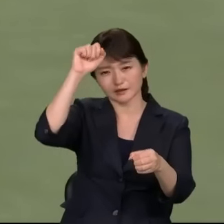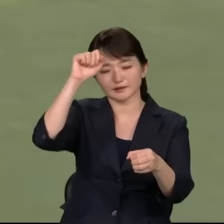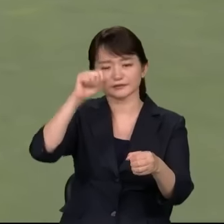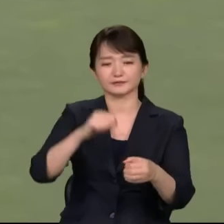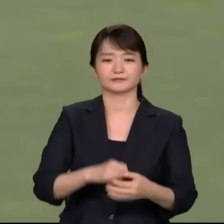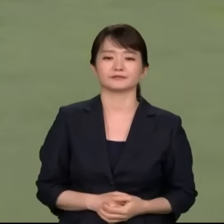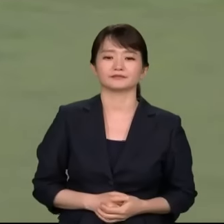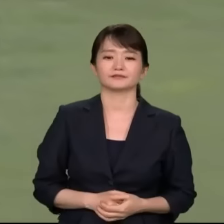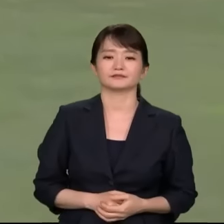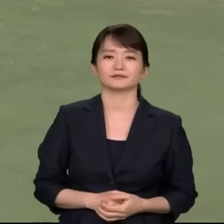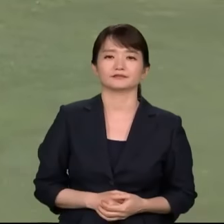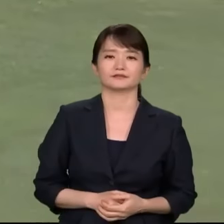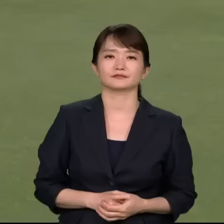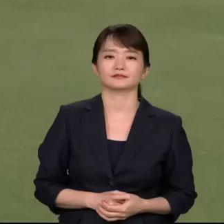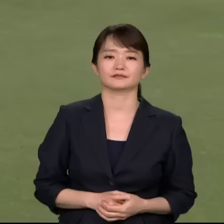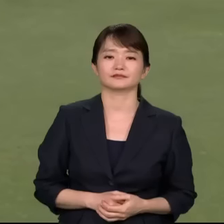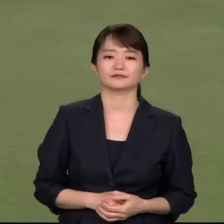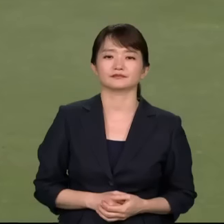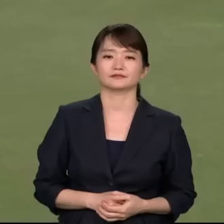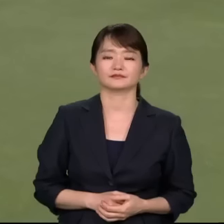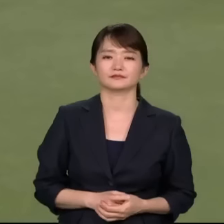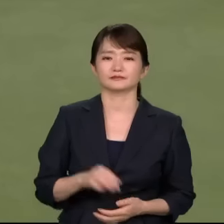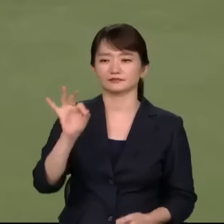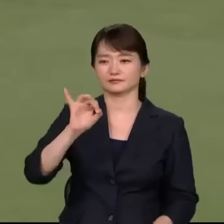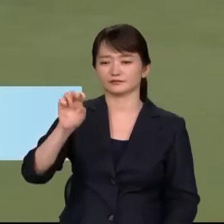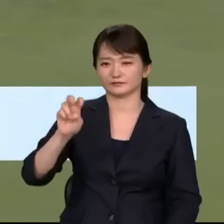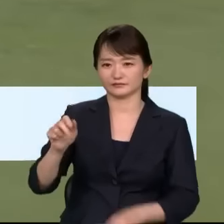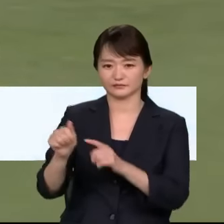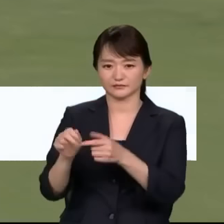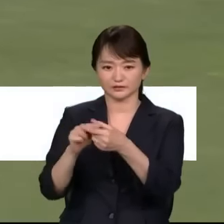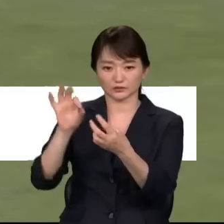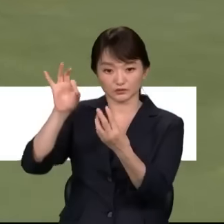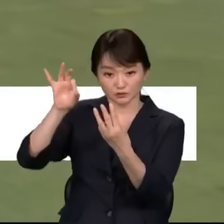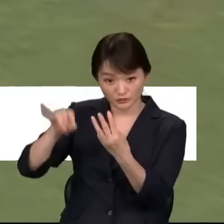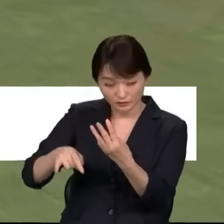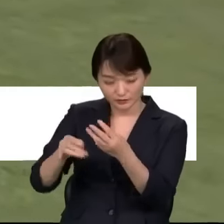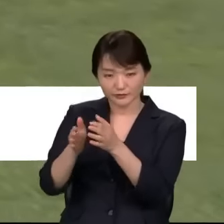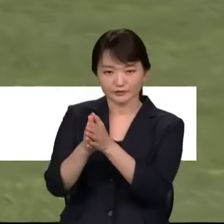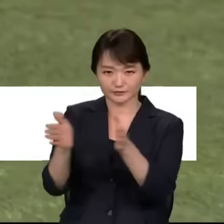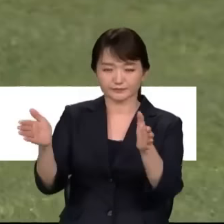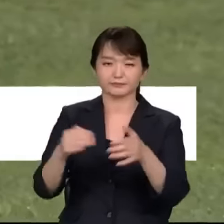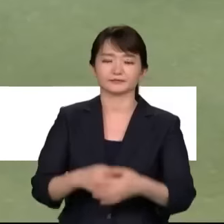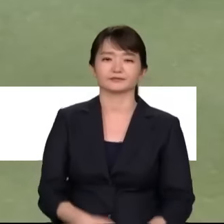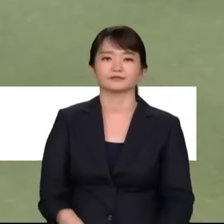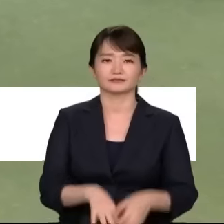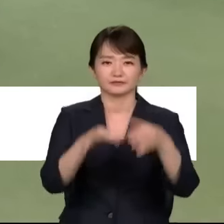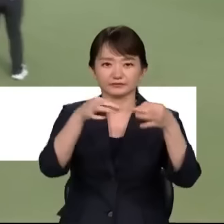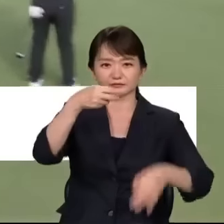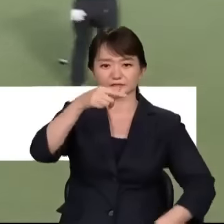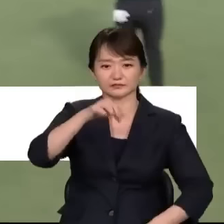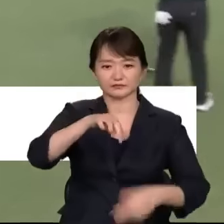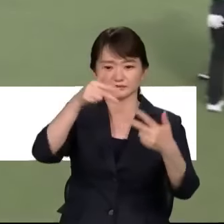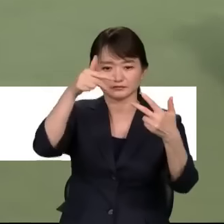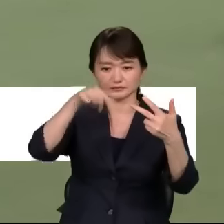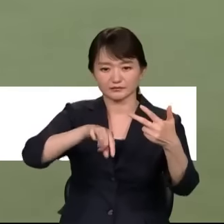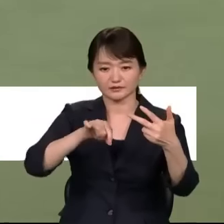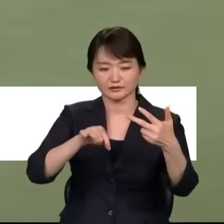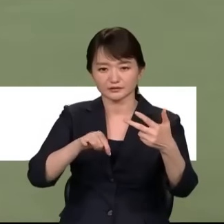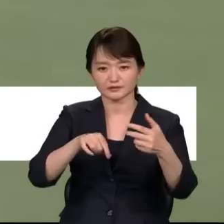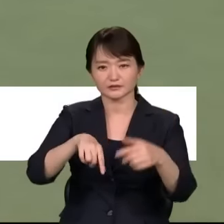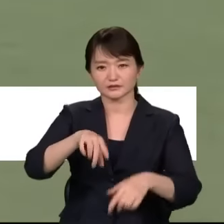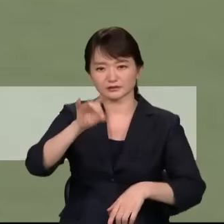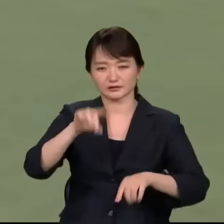성공한 버디 퍼트가 눈길을 끌었습니다. 임성재는 공동 3위로 산뜻하게 출발했습니다. 김시우는 7위로 첫날 일정을